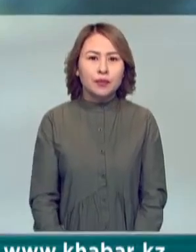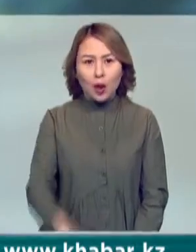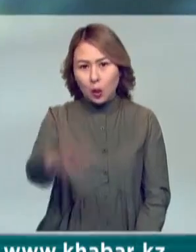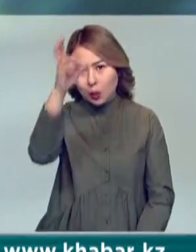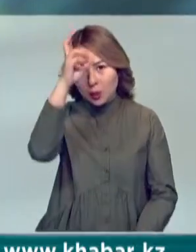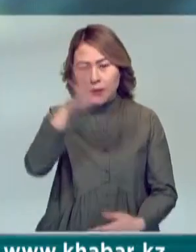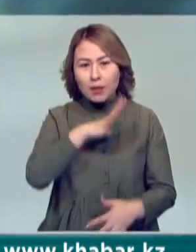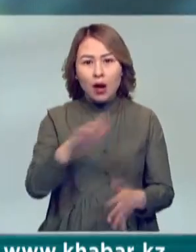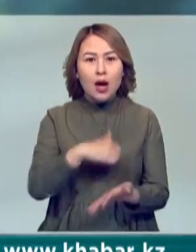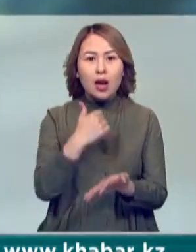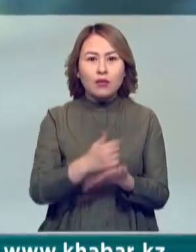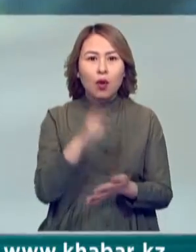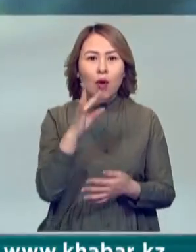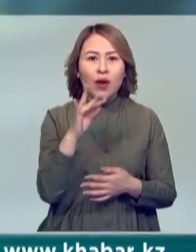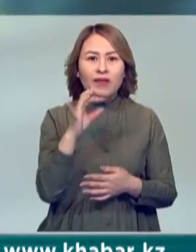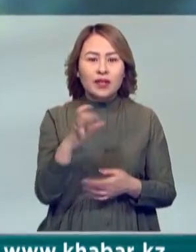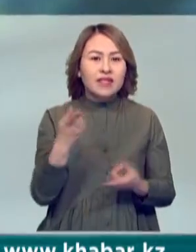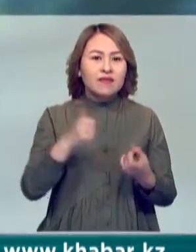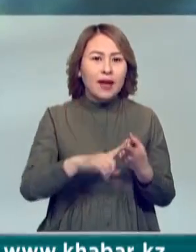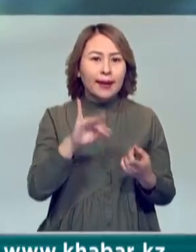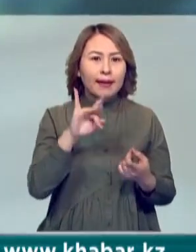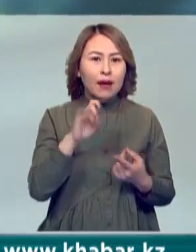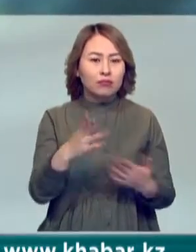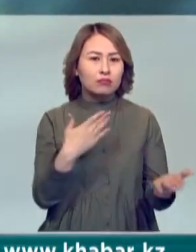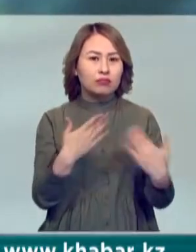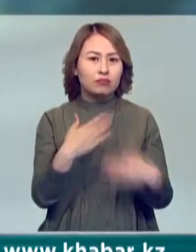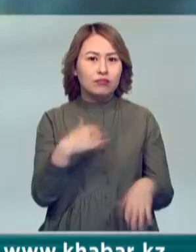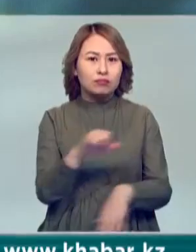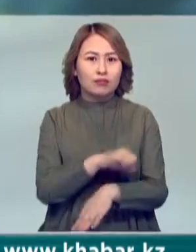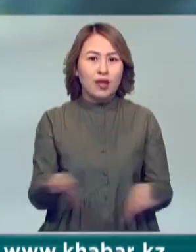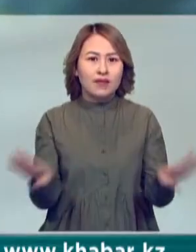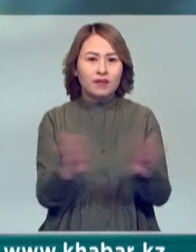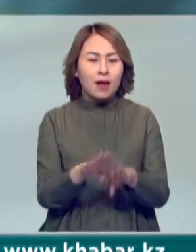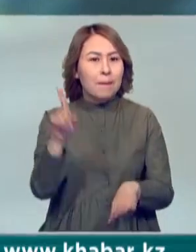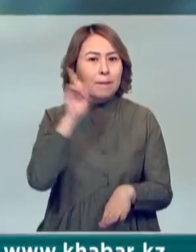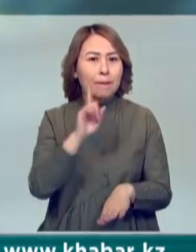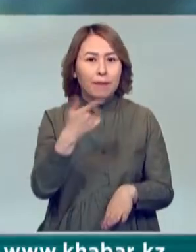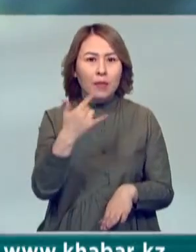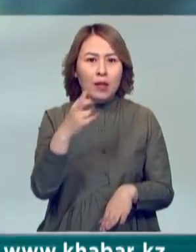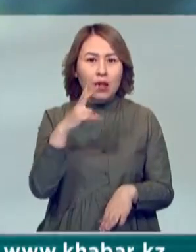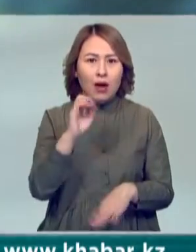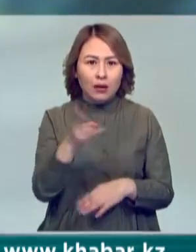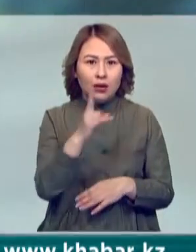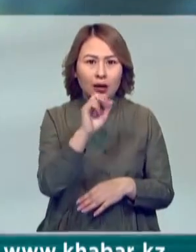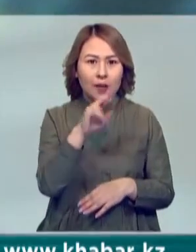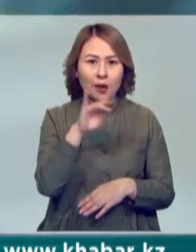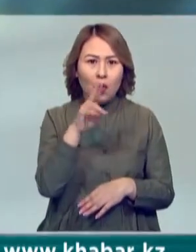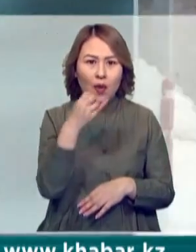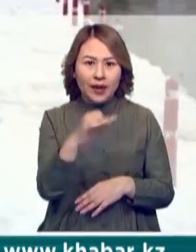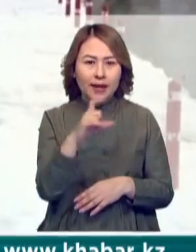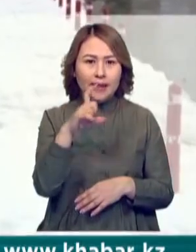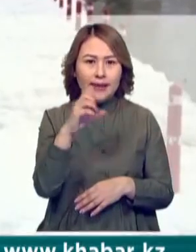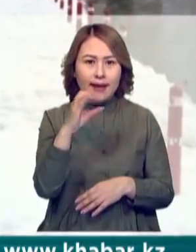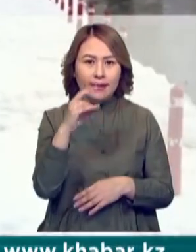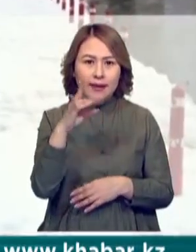Ал Түркия билігі коронавирусқа байланысты Иранмен арадағы шекараны жапты. Екі ел арасындағы Үгірбұлақ, Капыкөл мен